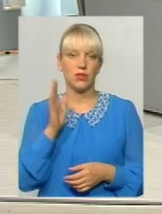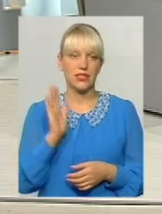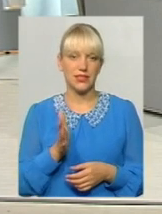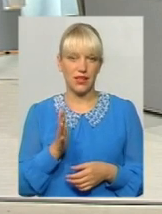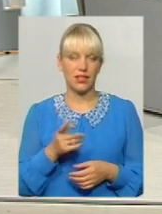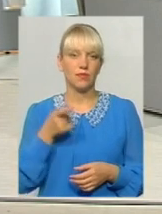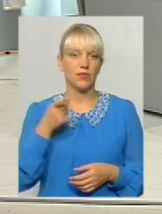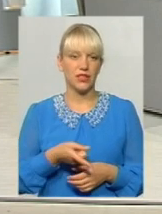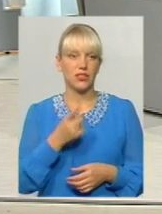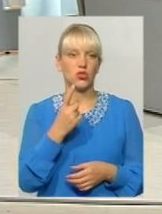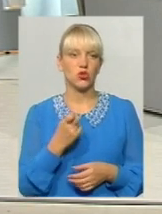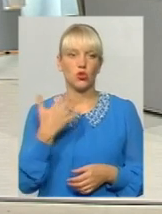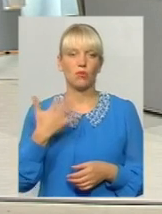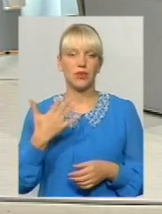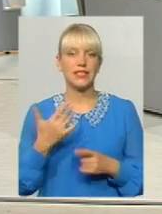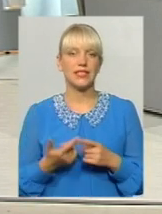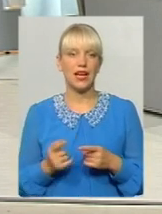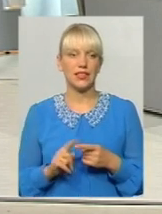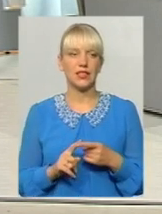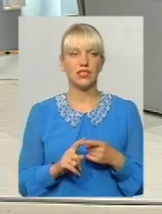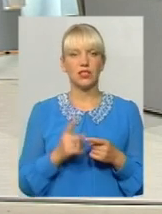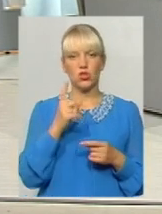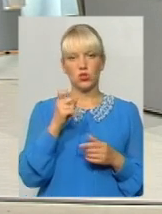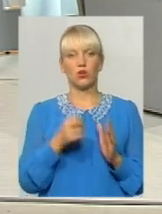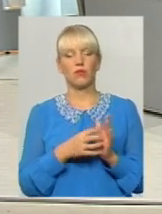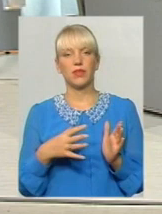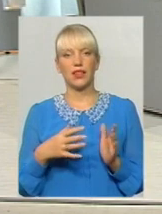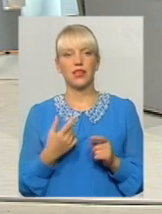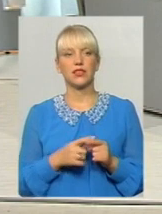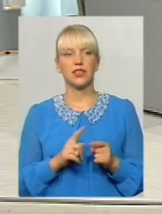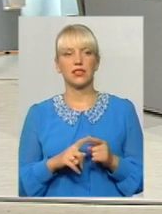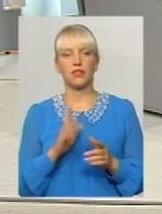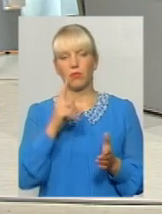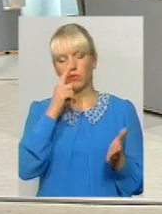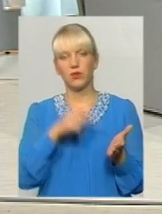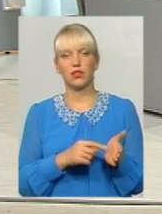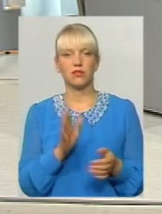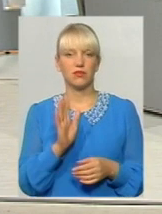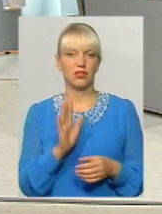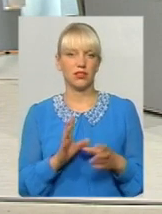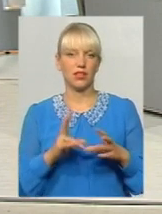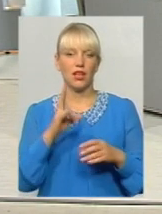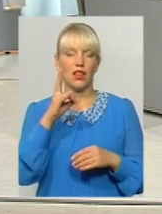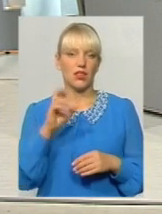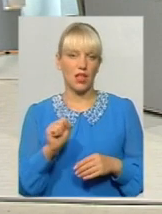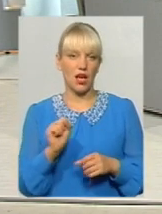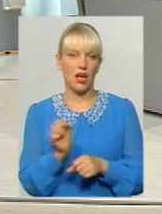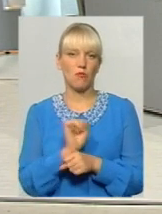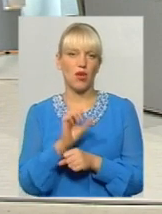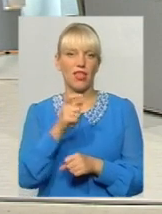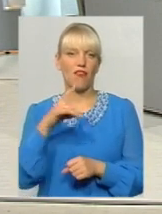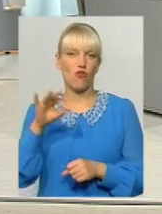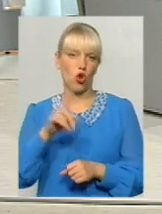1150, да? Статистика 1150, то... Ну, 115, виходить, так. Транспортних засобів, це взагалі не статистика. Ну, а можливо, у нас